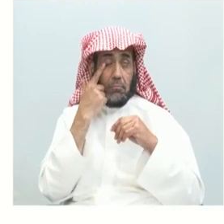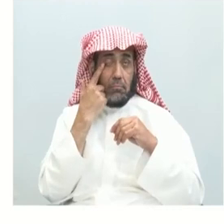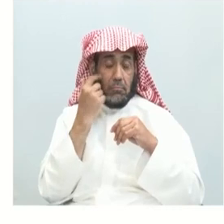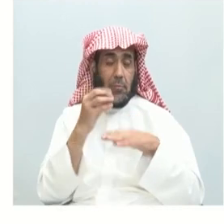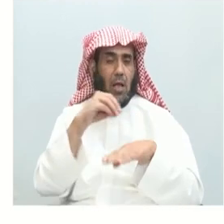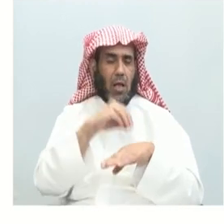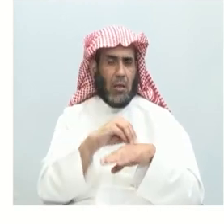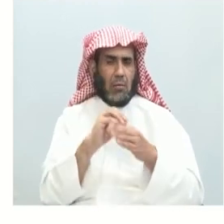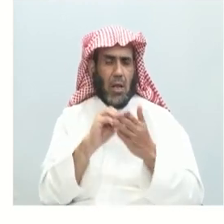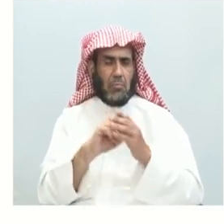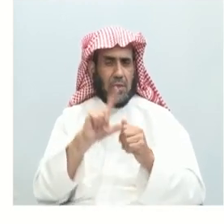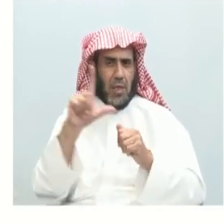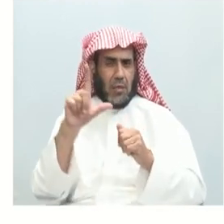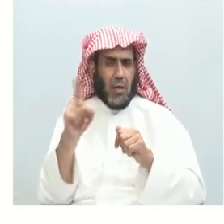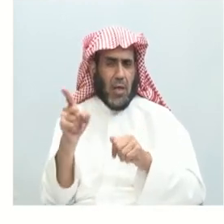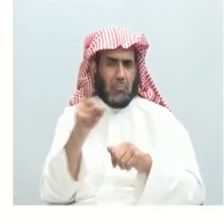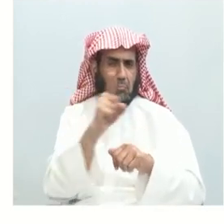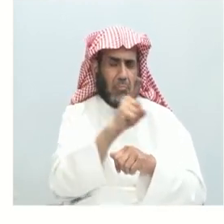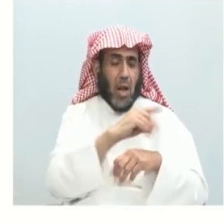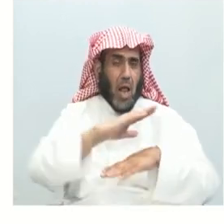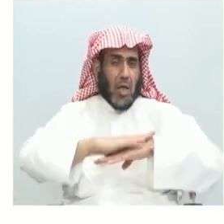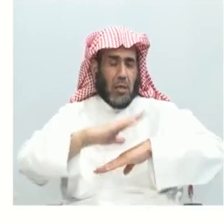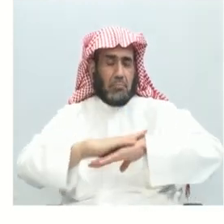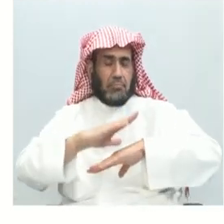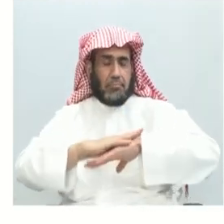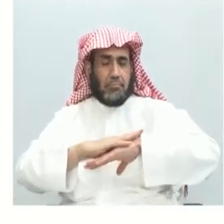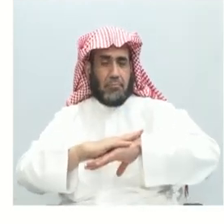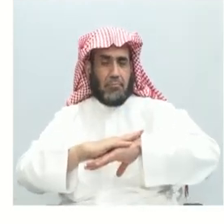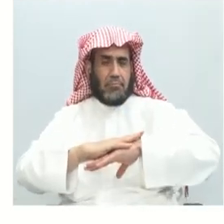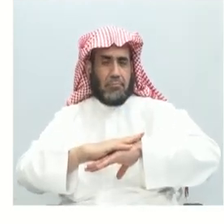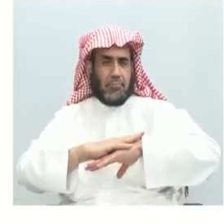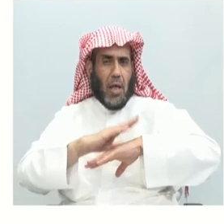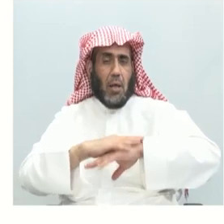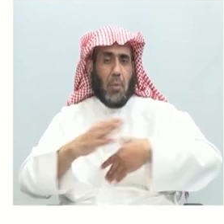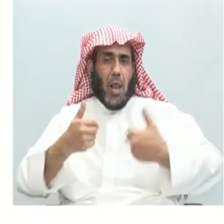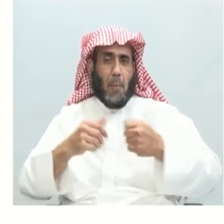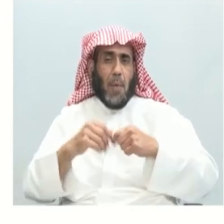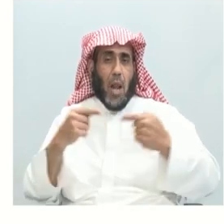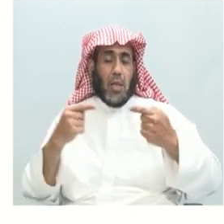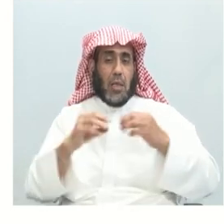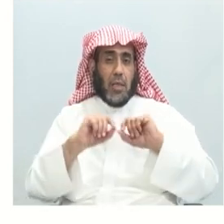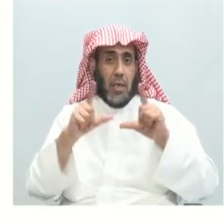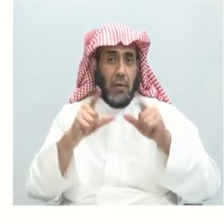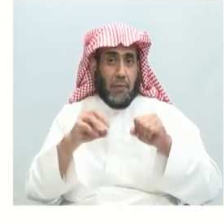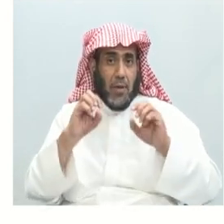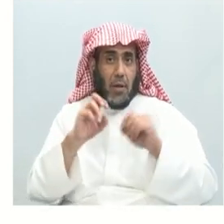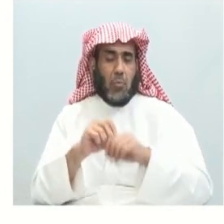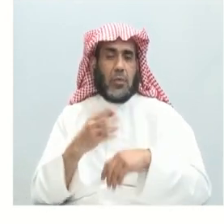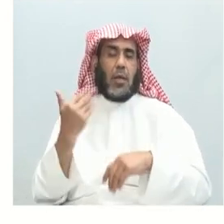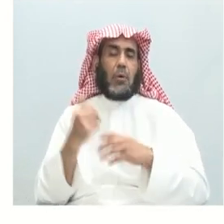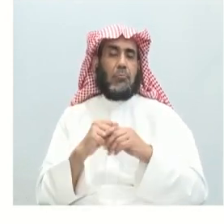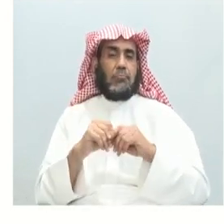اضع علامه صح امام الاداب امام اداب اللعب التي ظهرت في الموقف